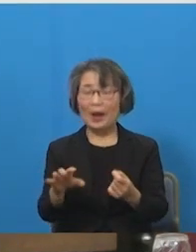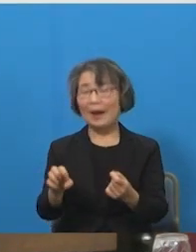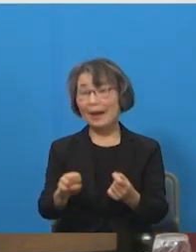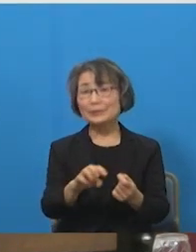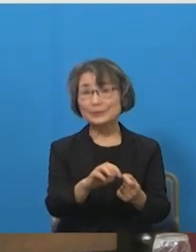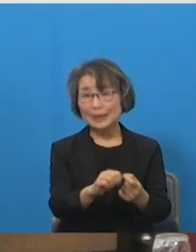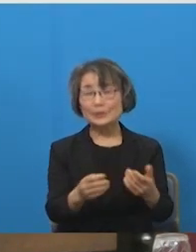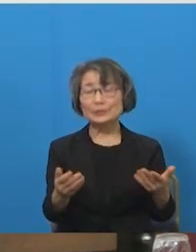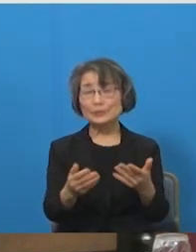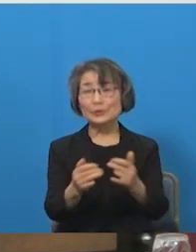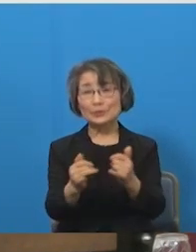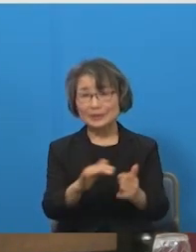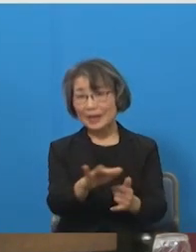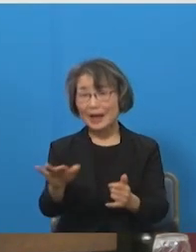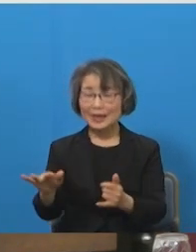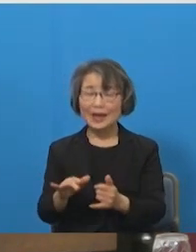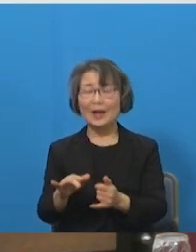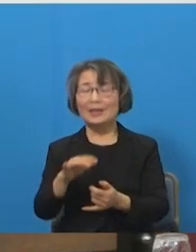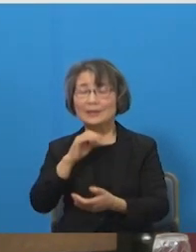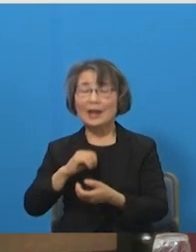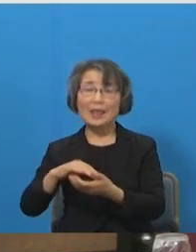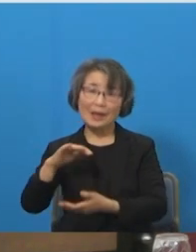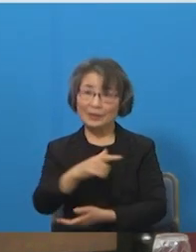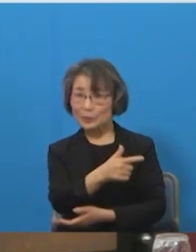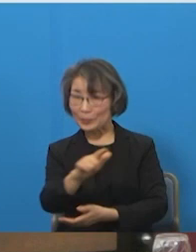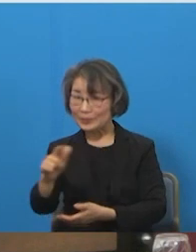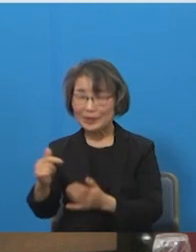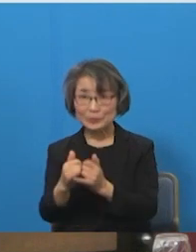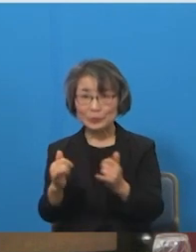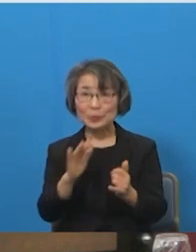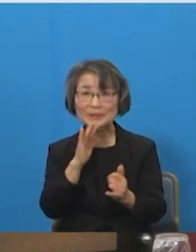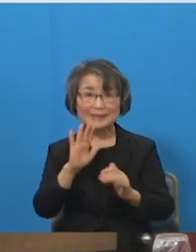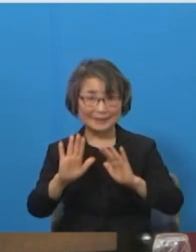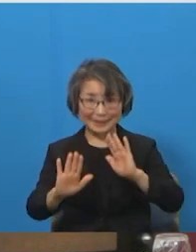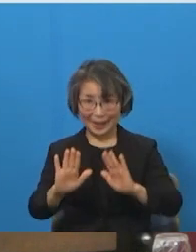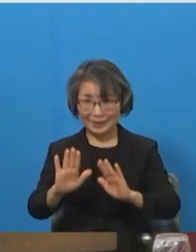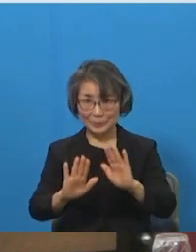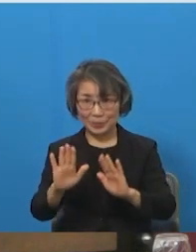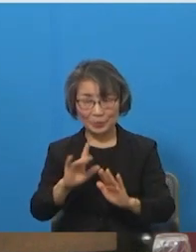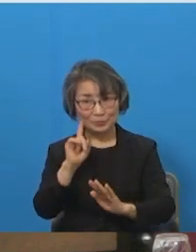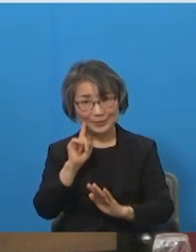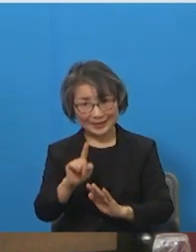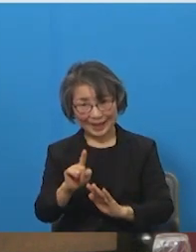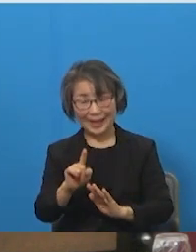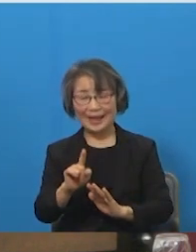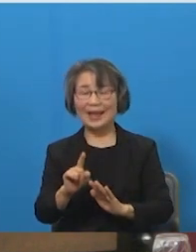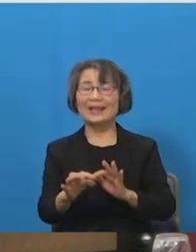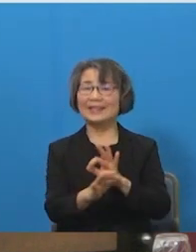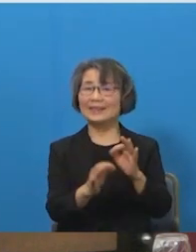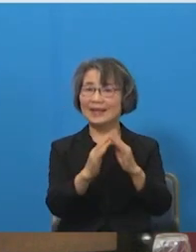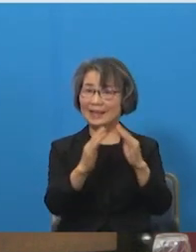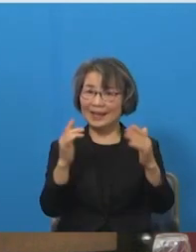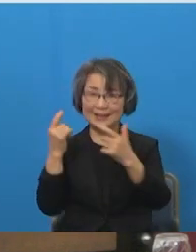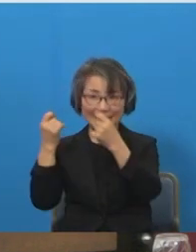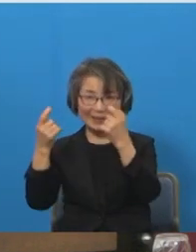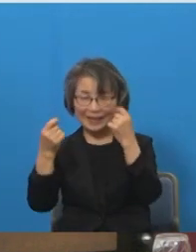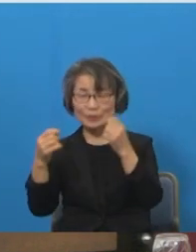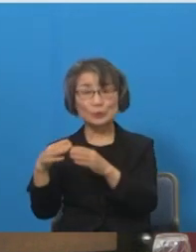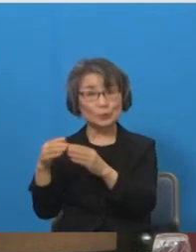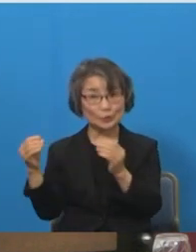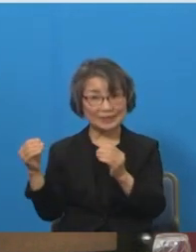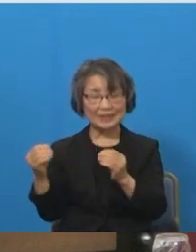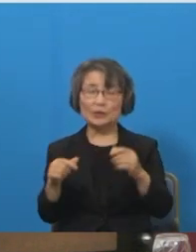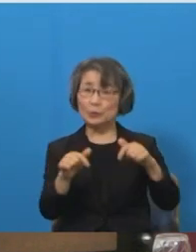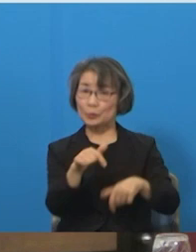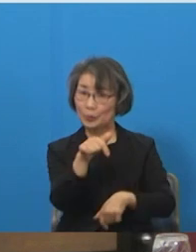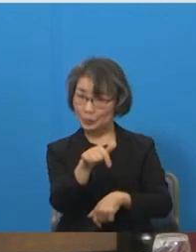事業者や幅広い年齢の多様な方々の実態と付き合わせた上で、経済界、大学、国や京都府